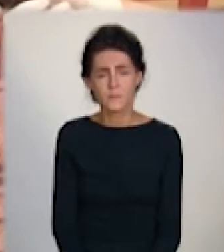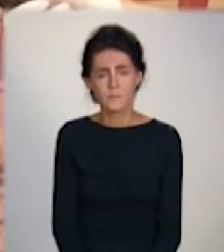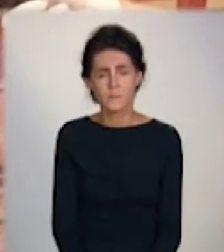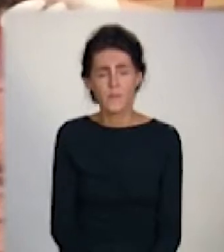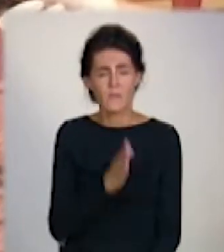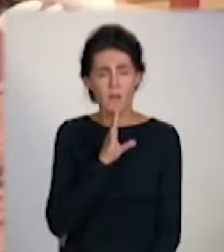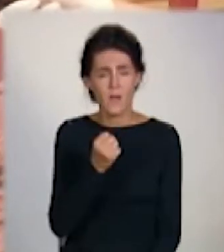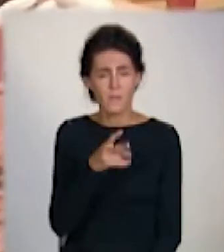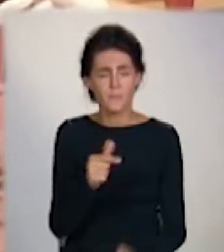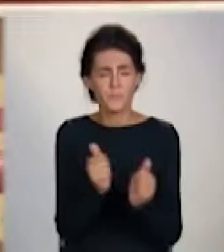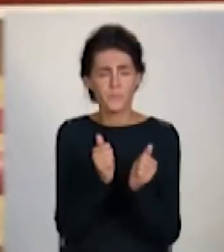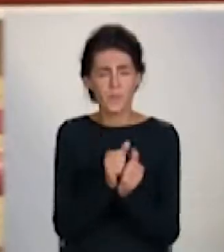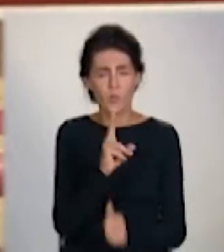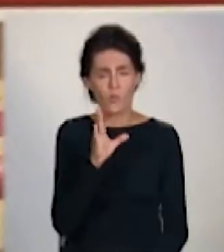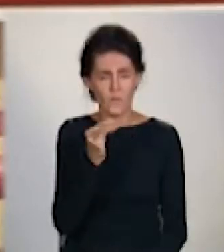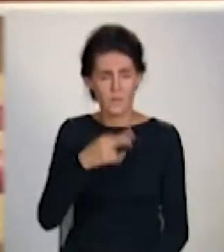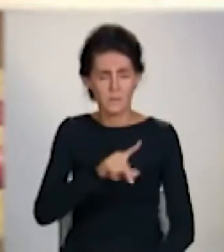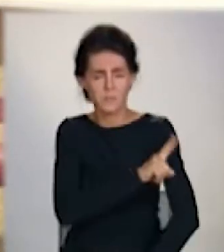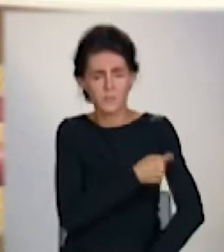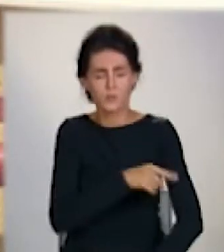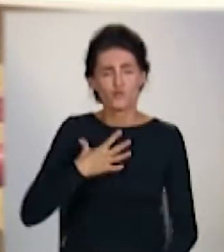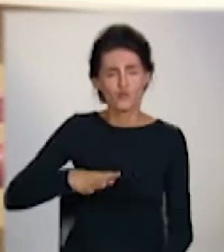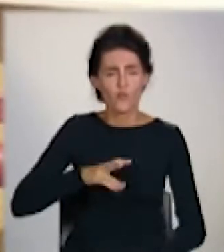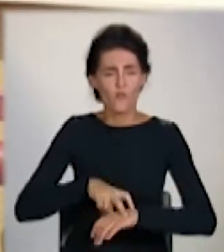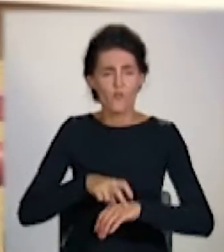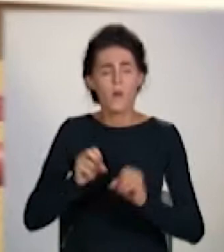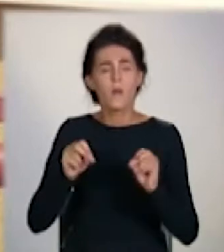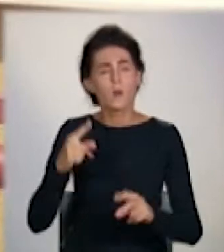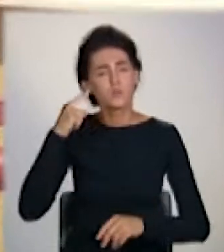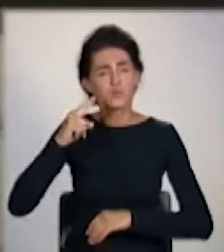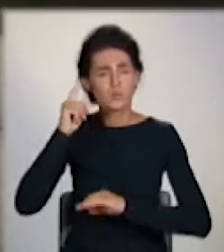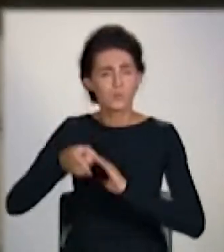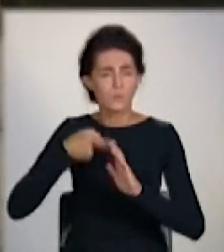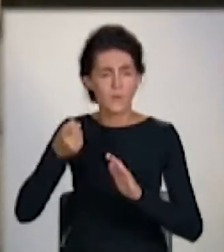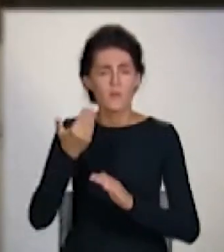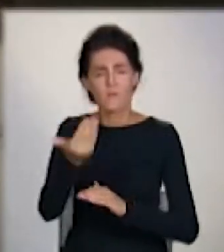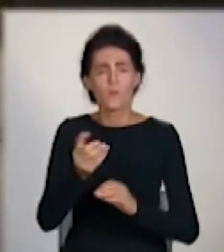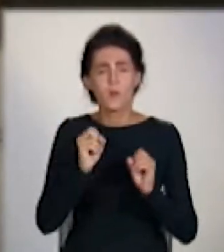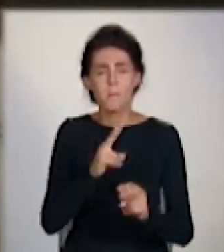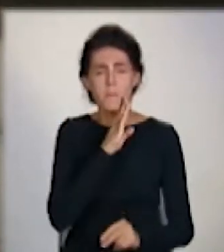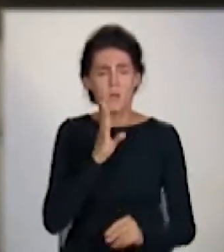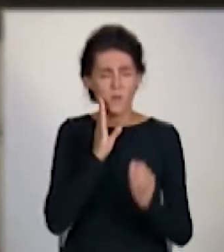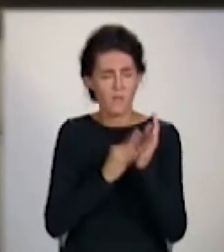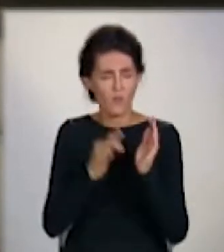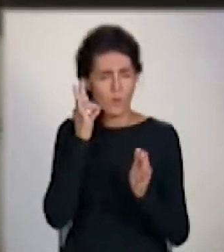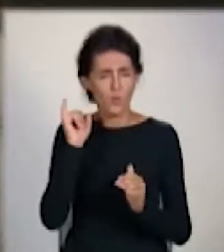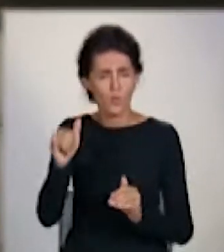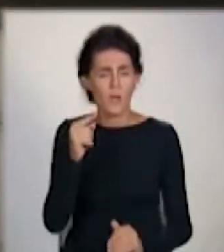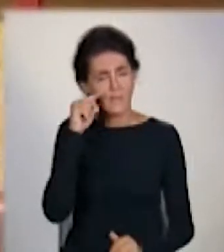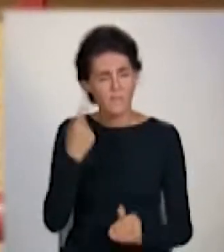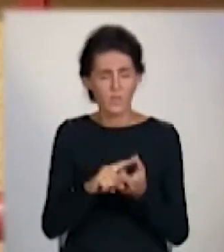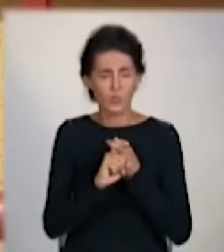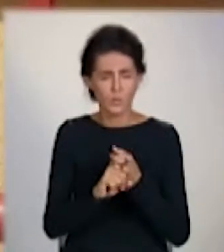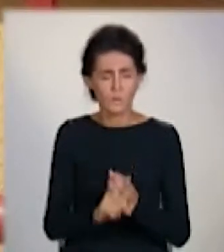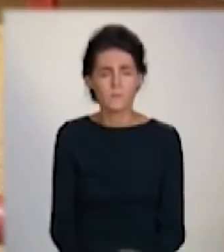Пані Ганна біля ковідного відділення чекає на лікаря, аби дізнатися, як почувається 80-річна мама. У неї коронавірус.